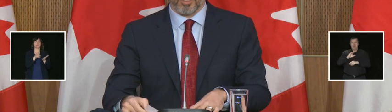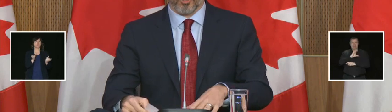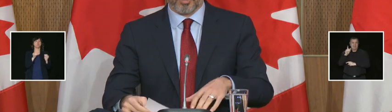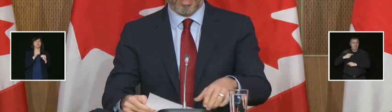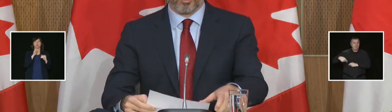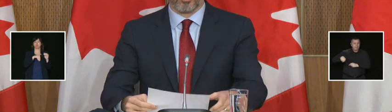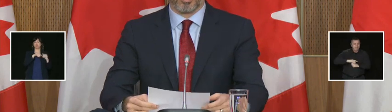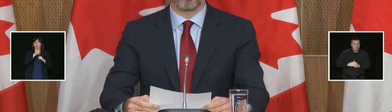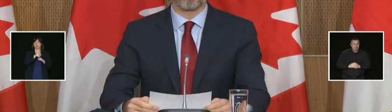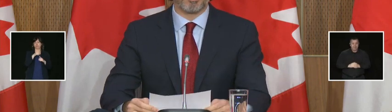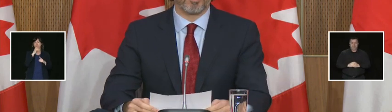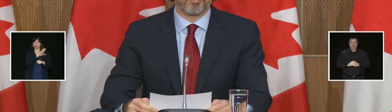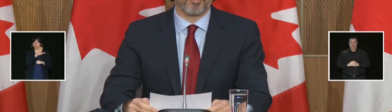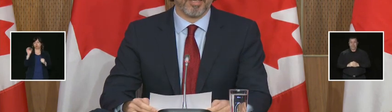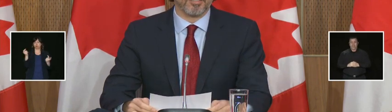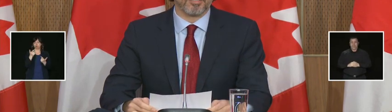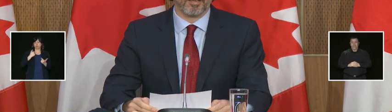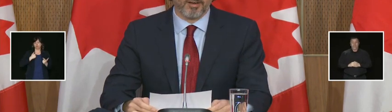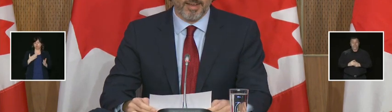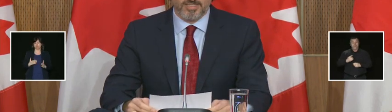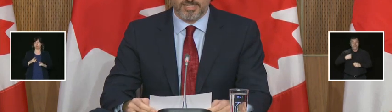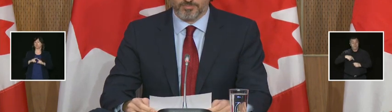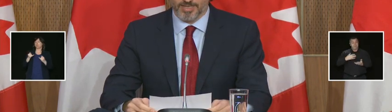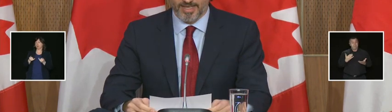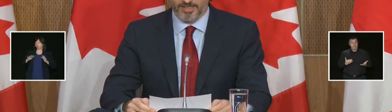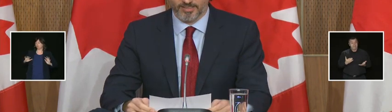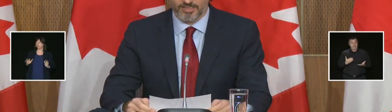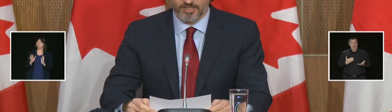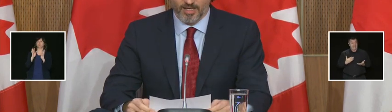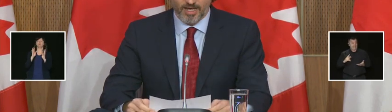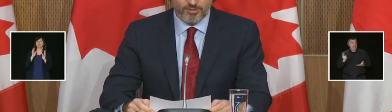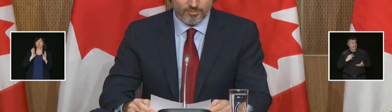n'ont ils pas fait vacciner